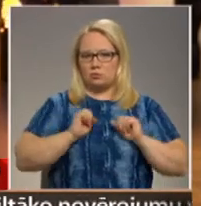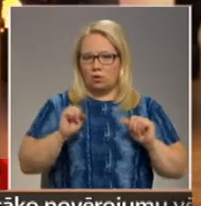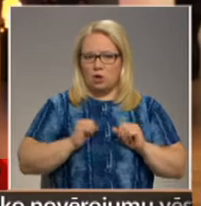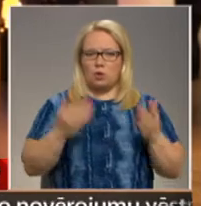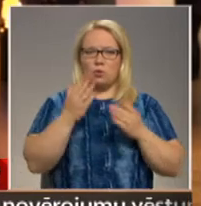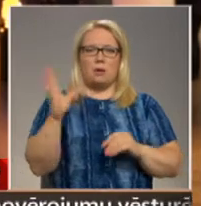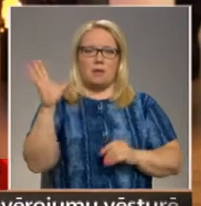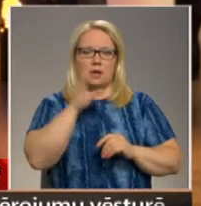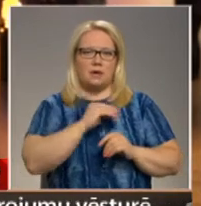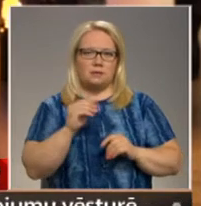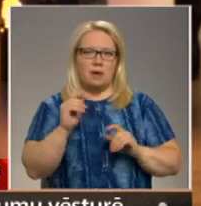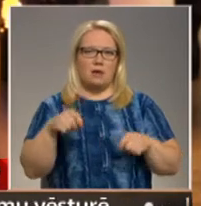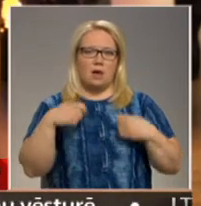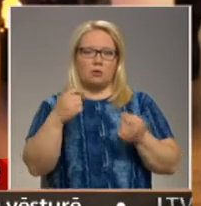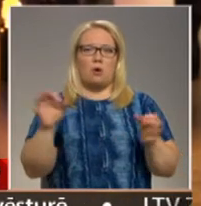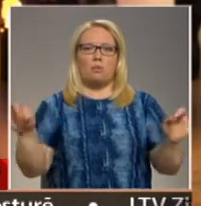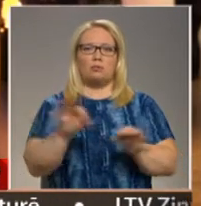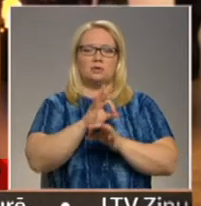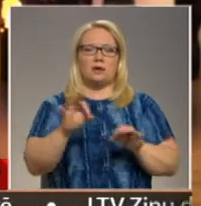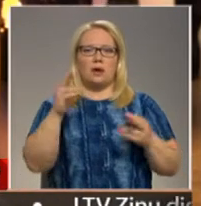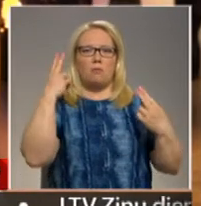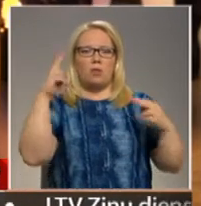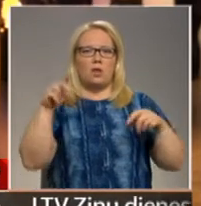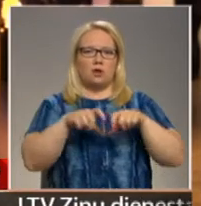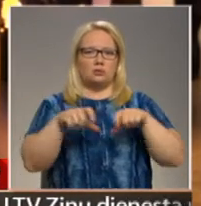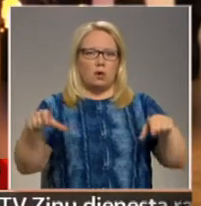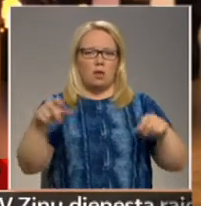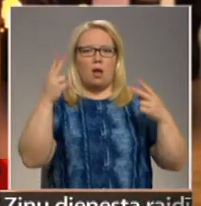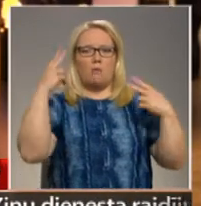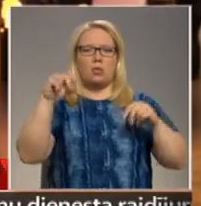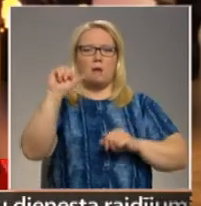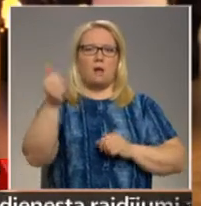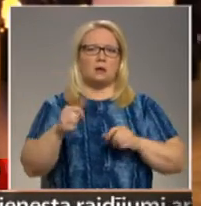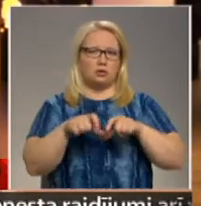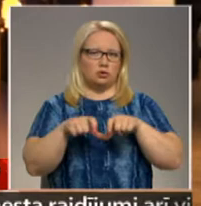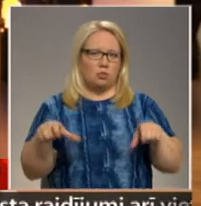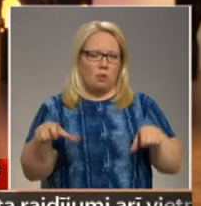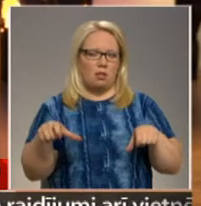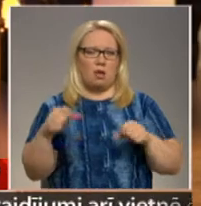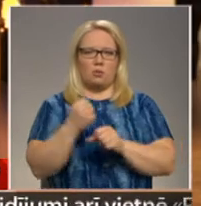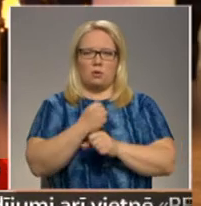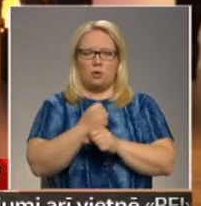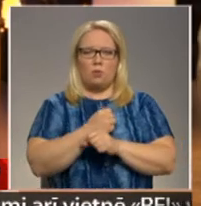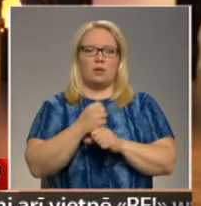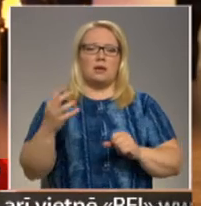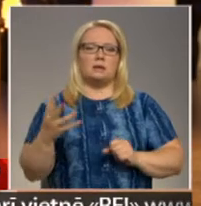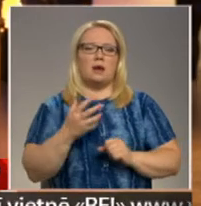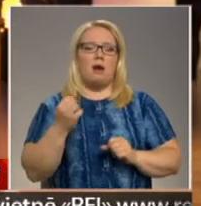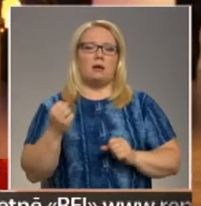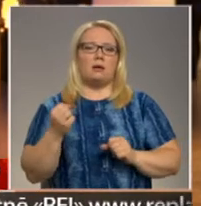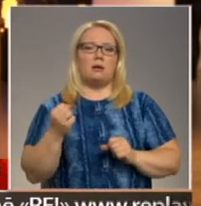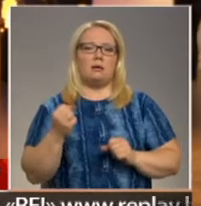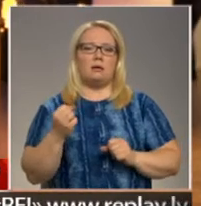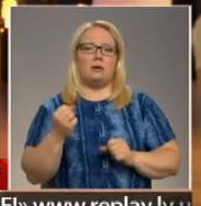ir jādod iespēju muzikas, modernā muzikas skolā, modernā mākslas skolā nodarboties